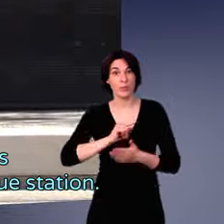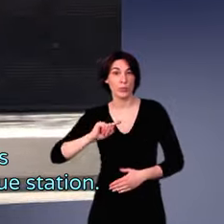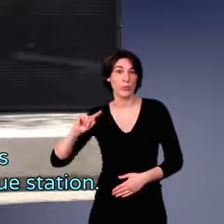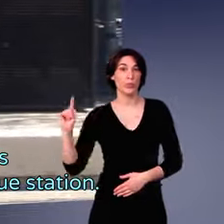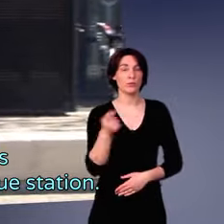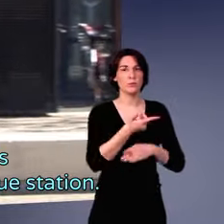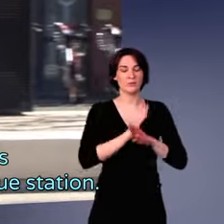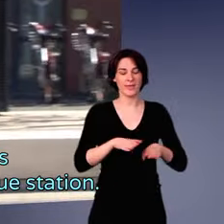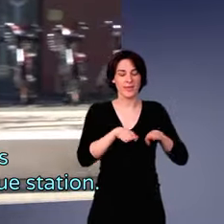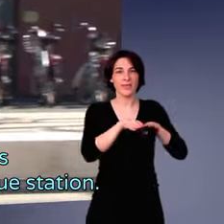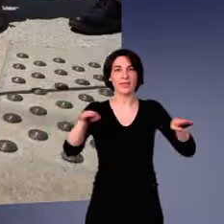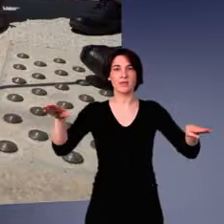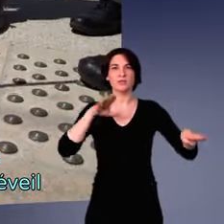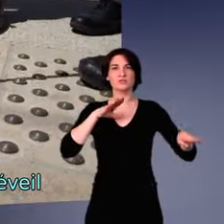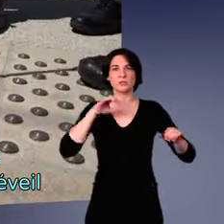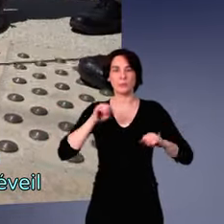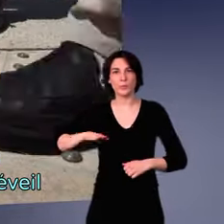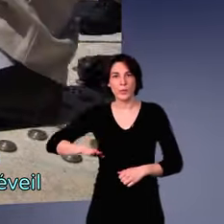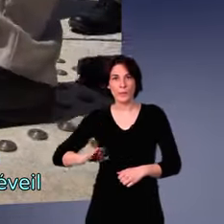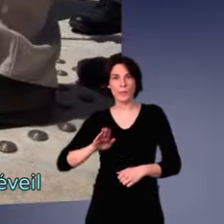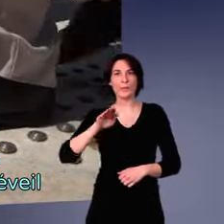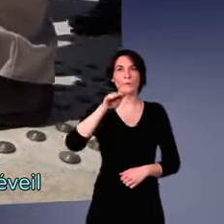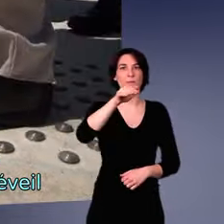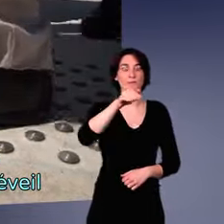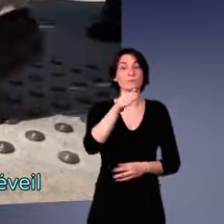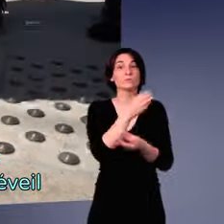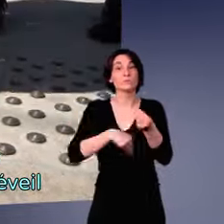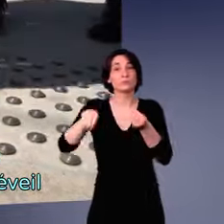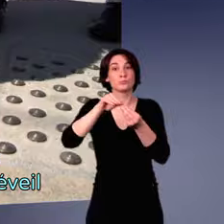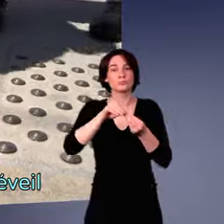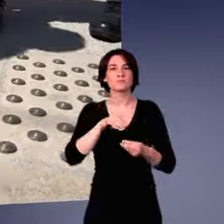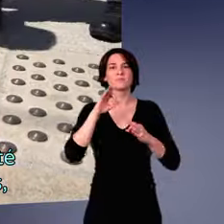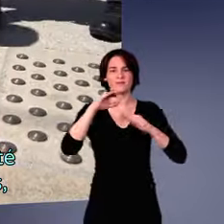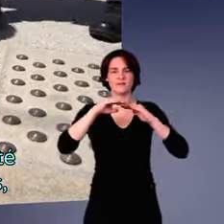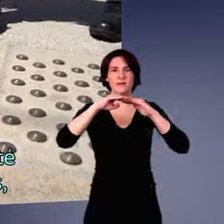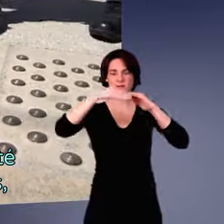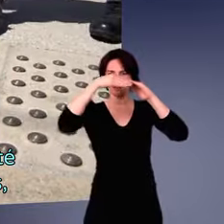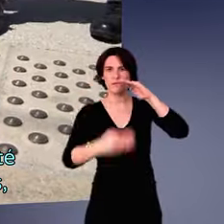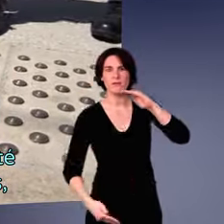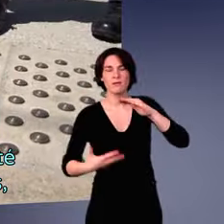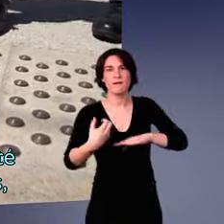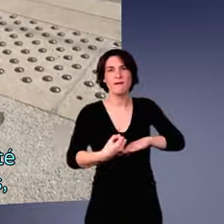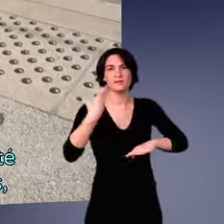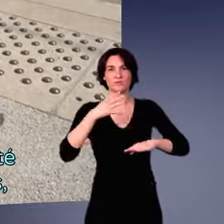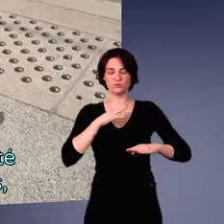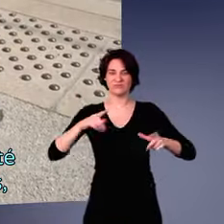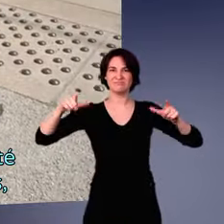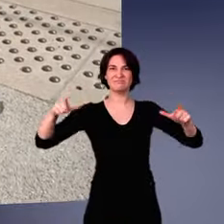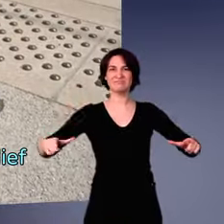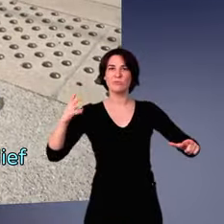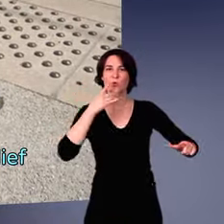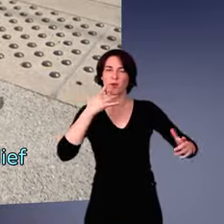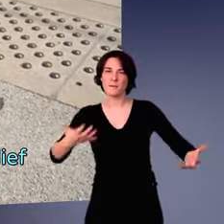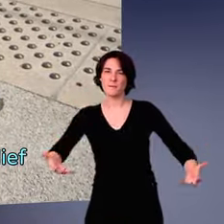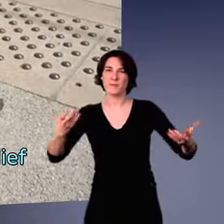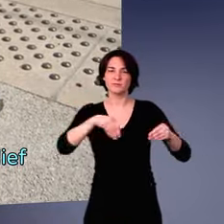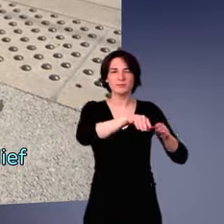accéder au qua de chaque station des qua sur lesquel on retrouve des bandes d'éveil qui signalent la proximité de la bordure des voies